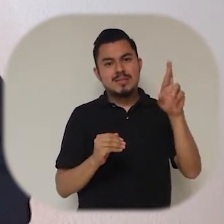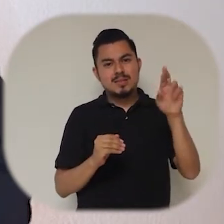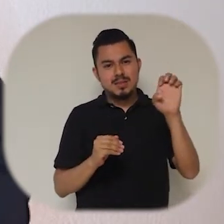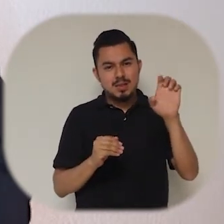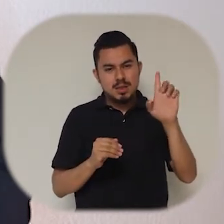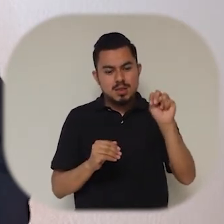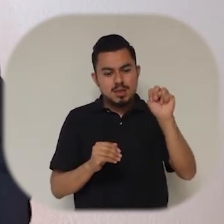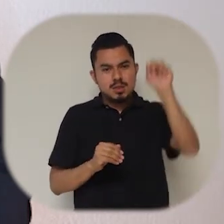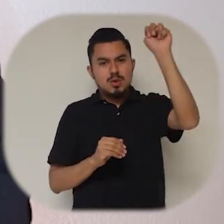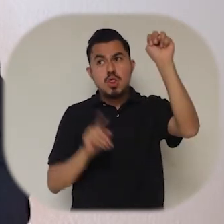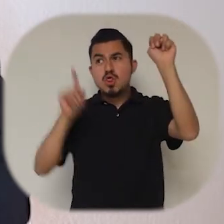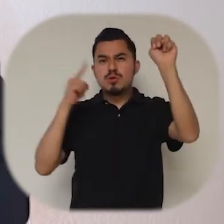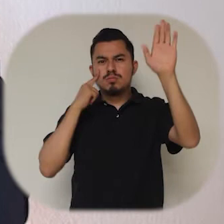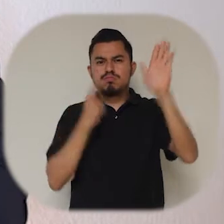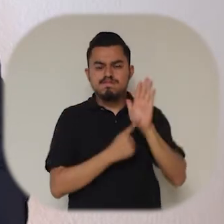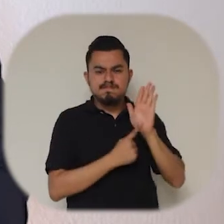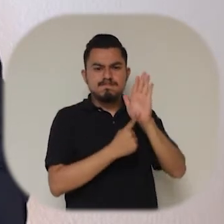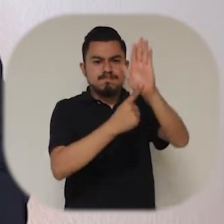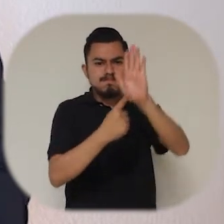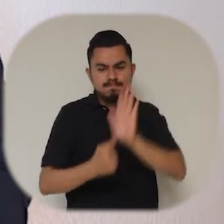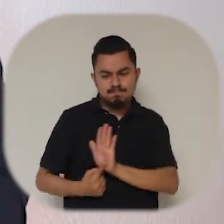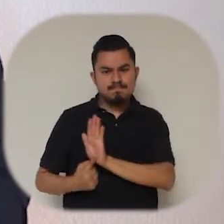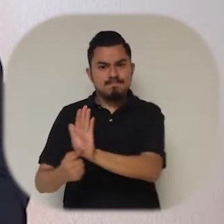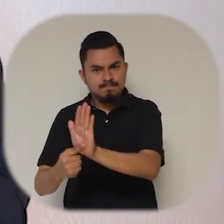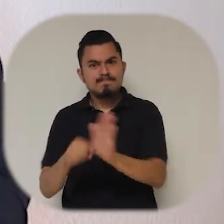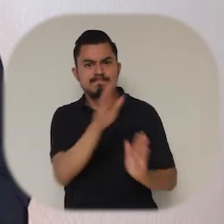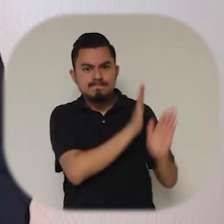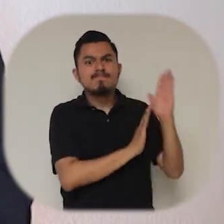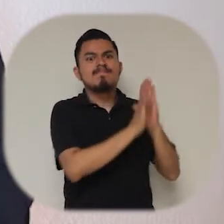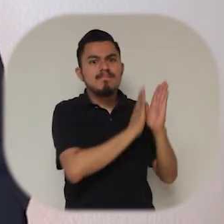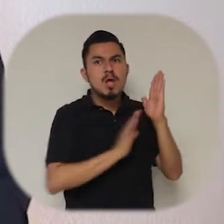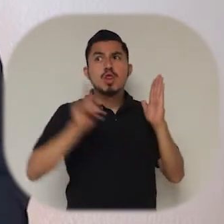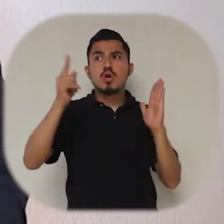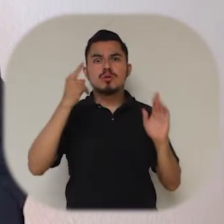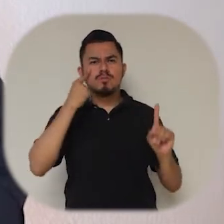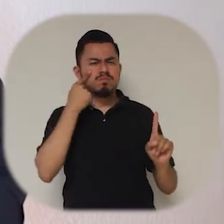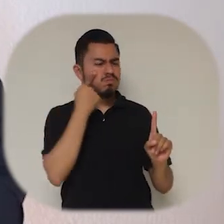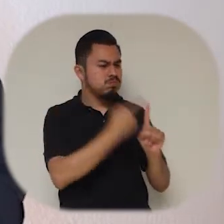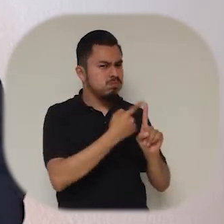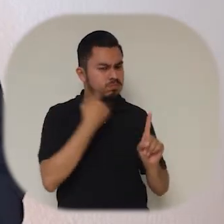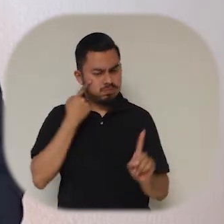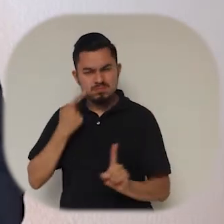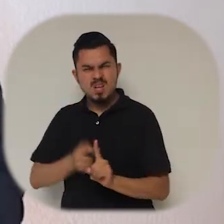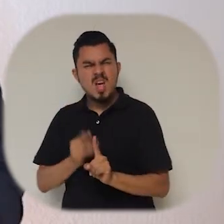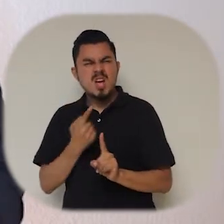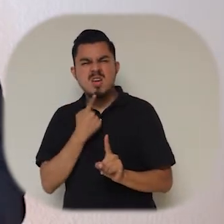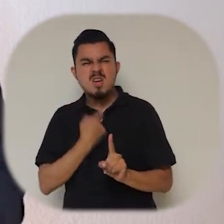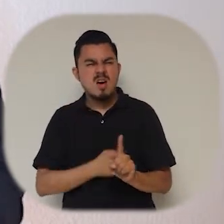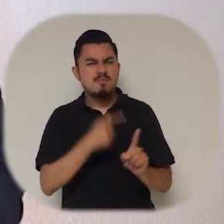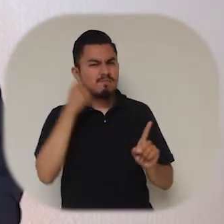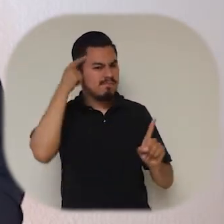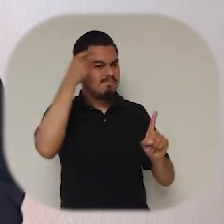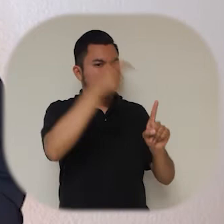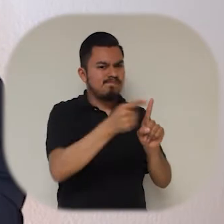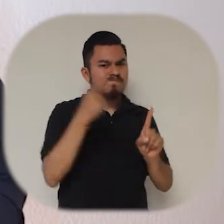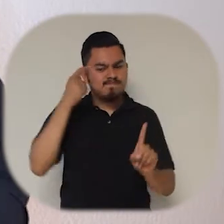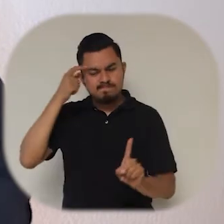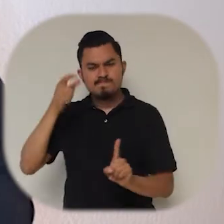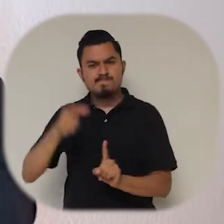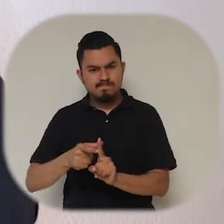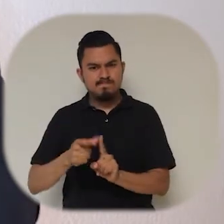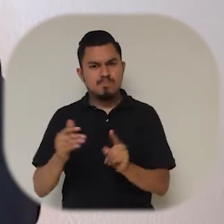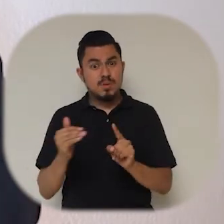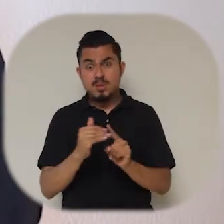하나님의 시선은 계속 어디가 가 있냐면 그 왕에게 가 있습니다. 그래서 항상 그 왕의 역사가 끝날